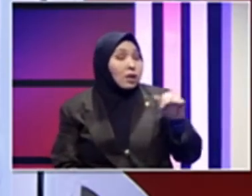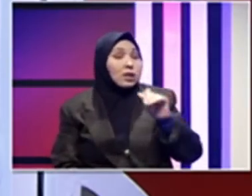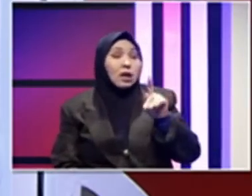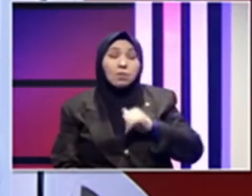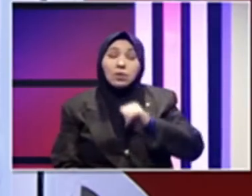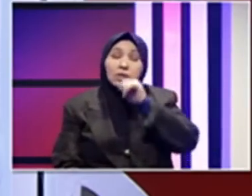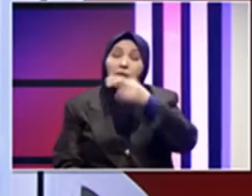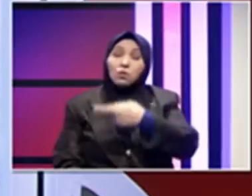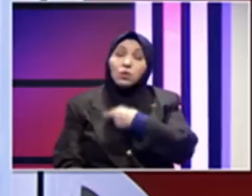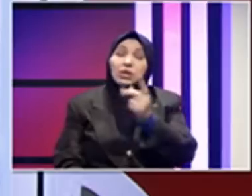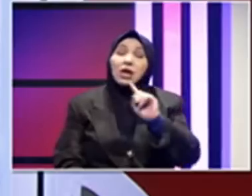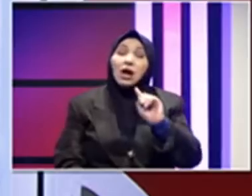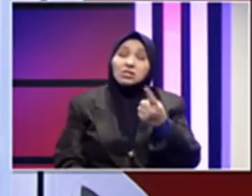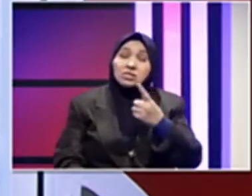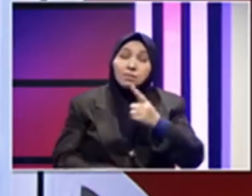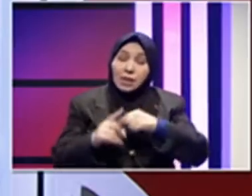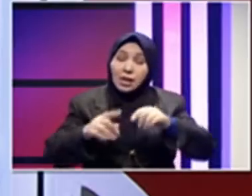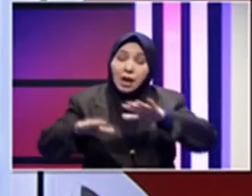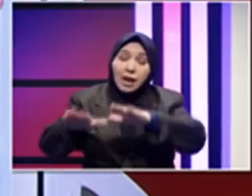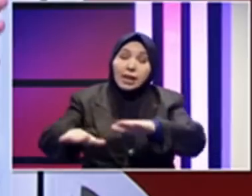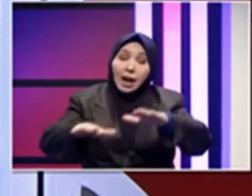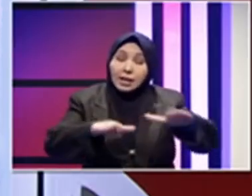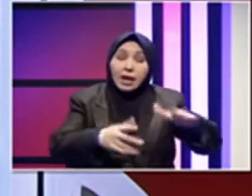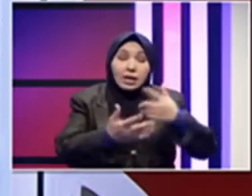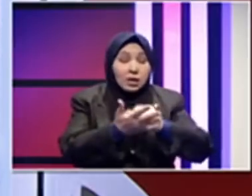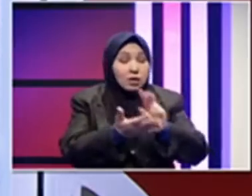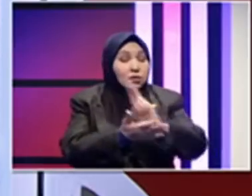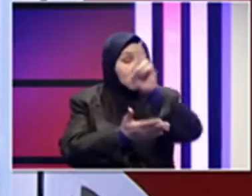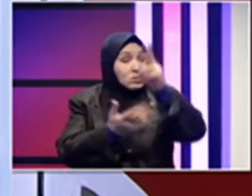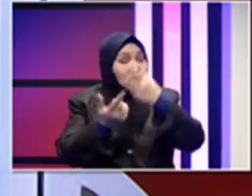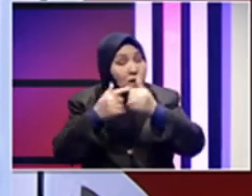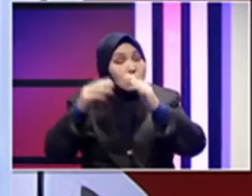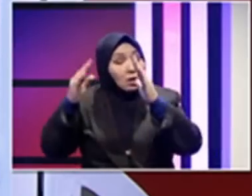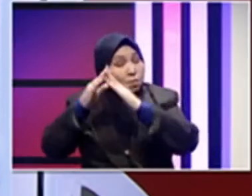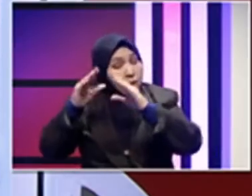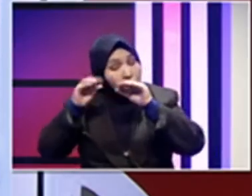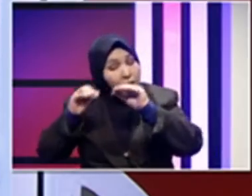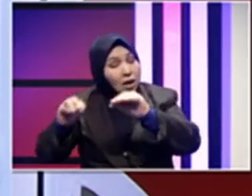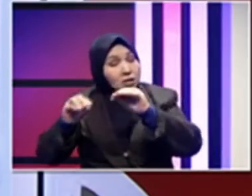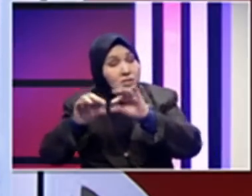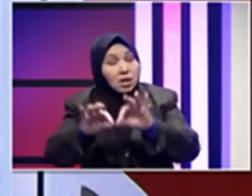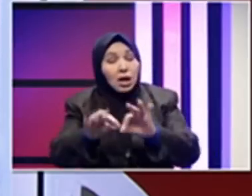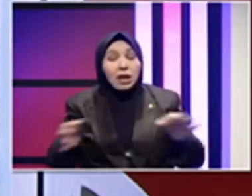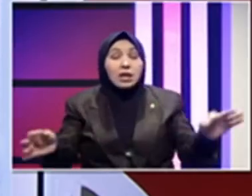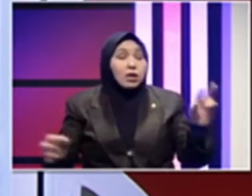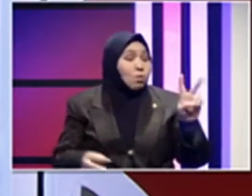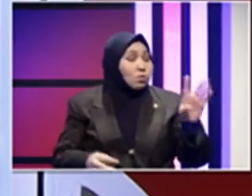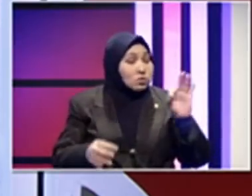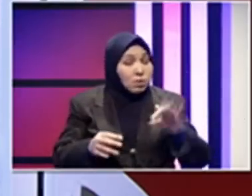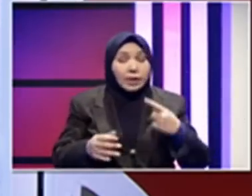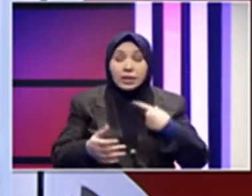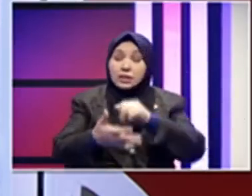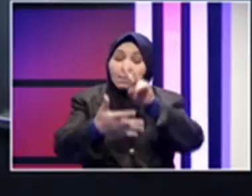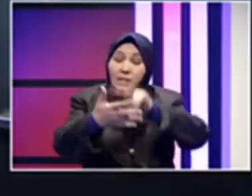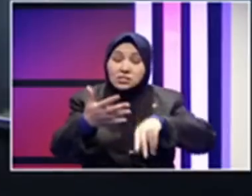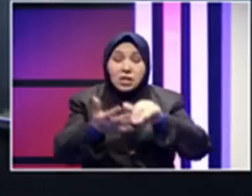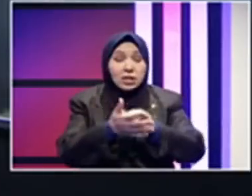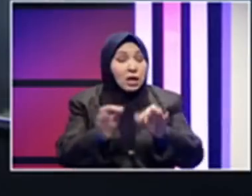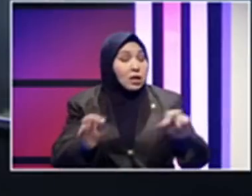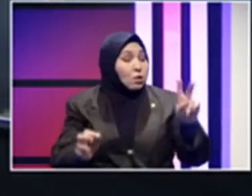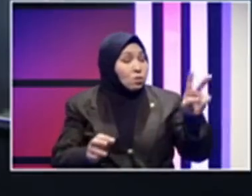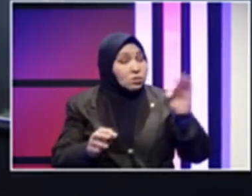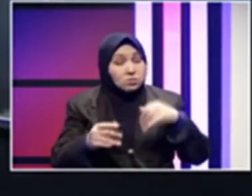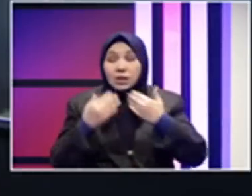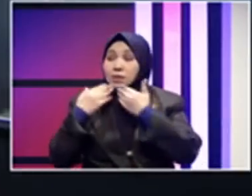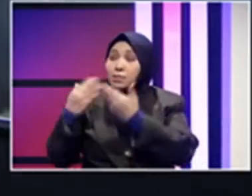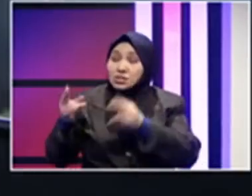itu hanya bila anak-anak daripada universiti, daripada rumah ini diajar ayat 29. Kita baca sekali lagi bersama Ustaz Tarmizi. Terima kasih